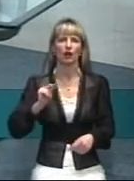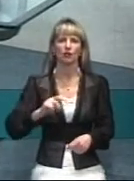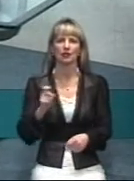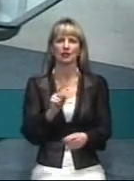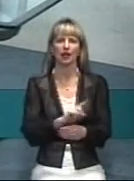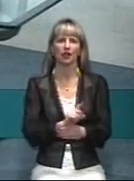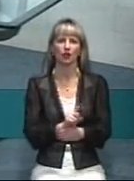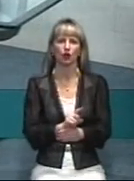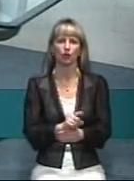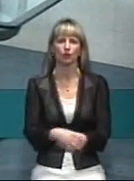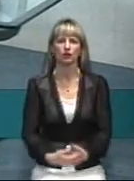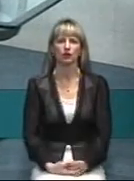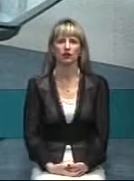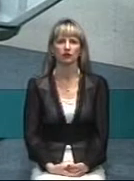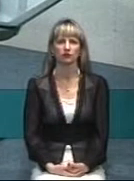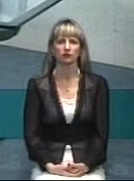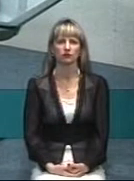радаром?